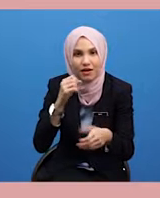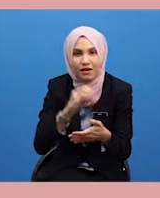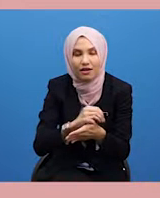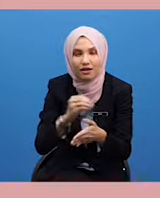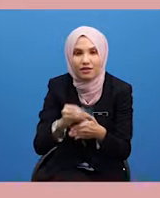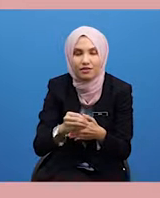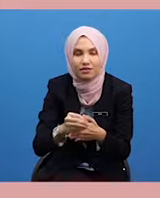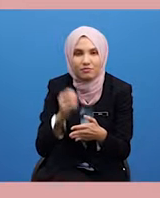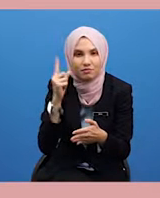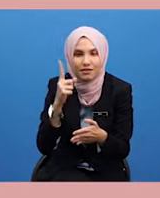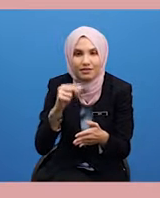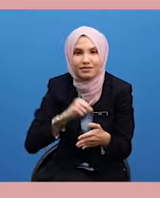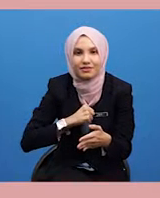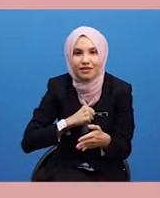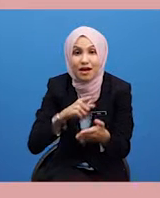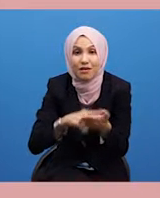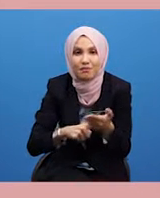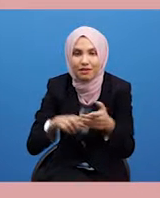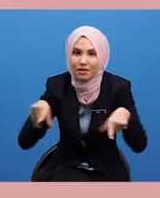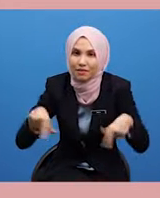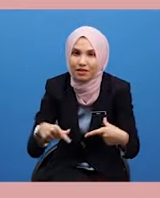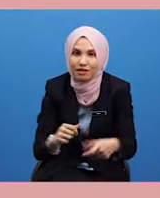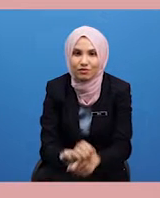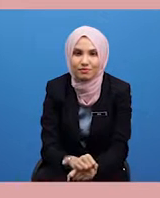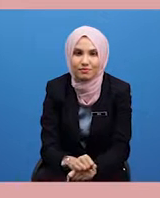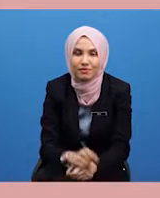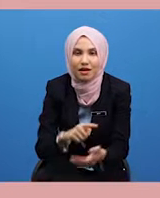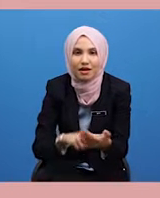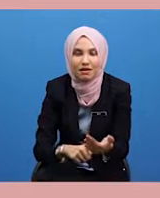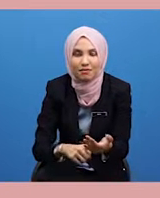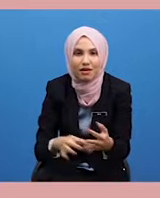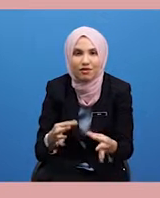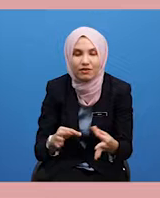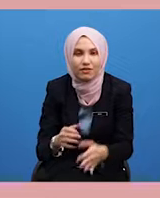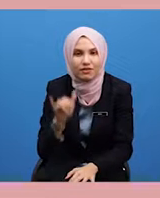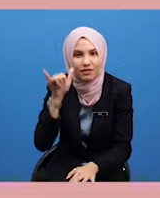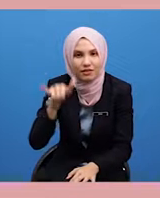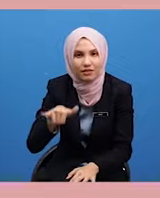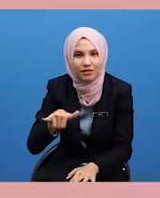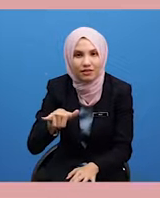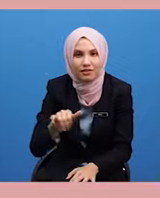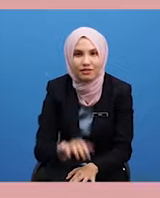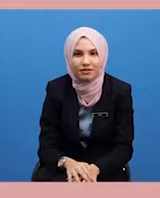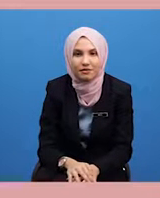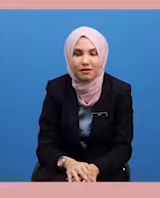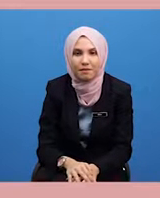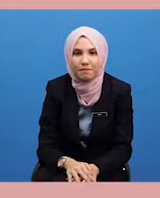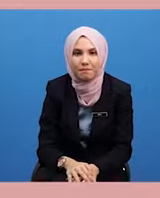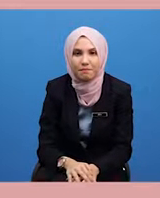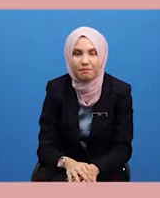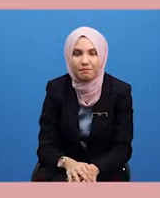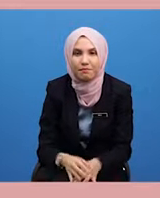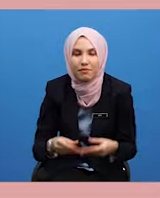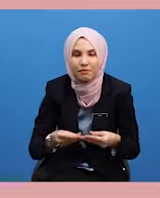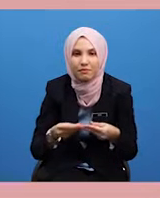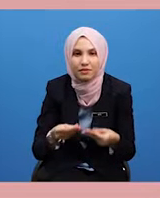sendiri? Apakah yang telah berlaku? Apakah faktor yang menghalang atau mempengaruhi